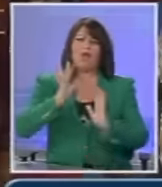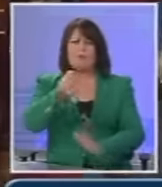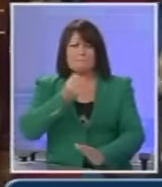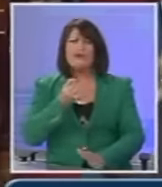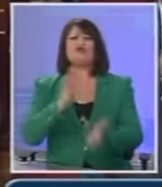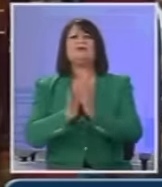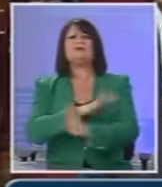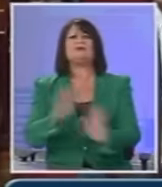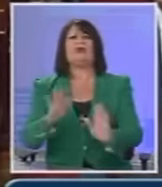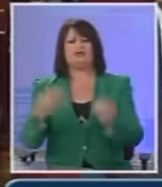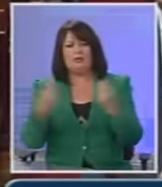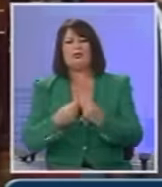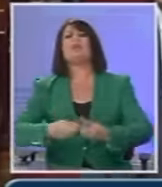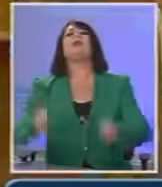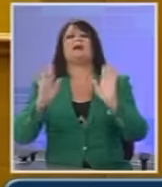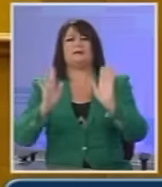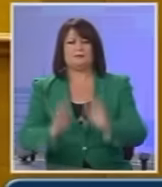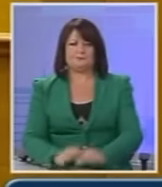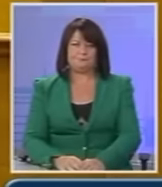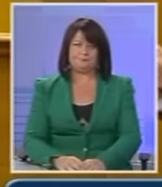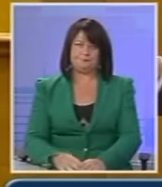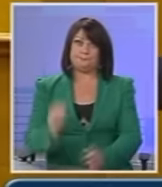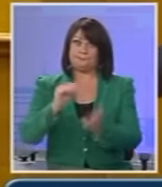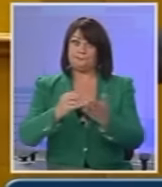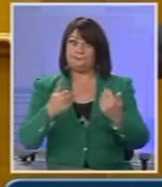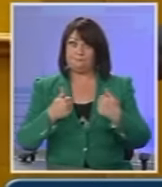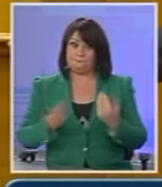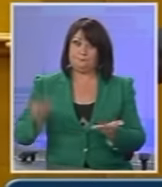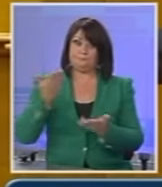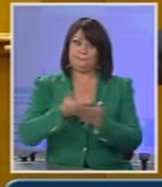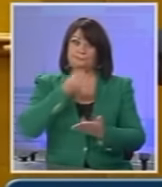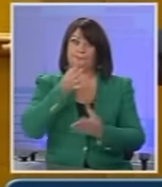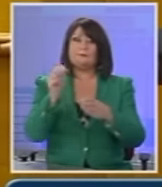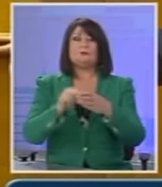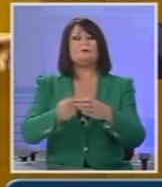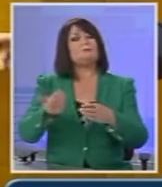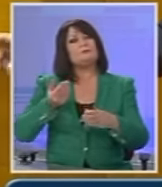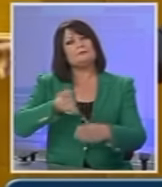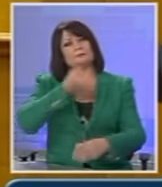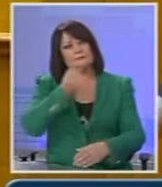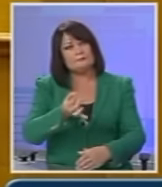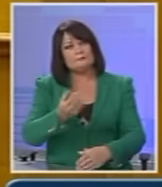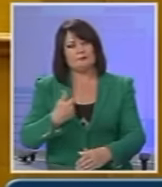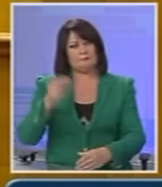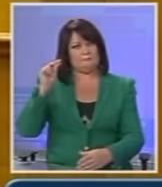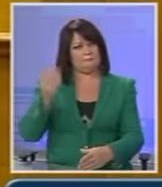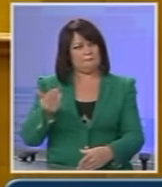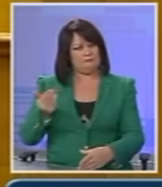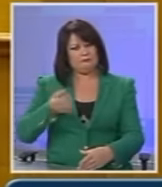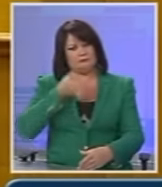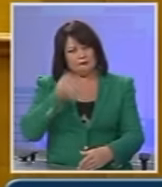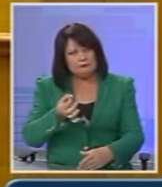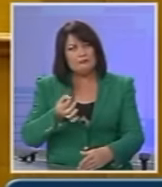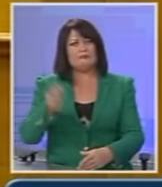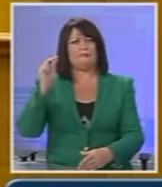Εμείς επίσης, κύριε Τσίπρα, σας είπαμε και το είπαμε πριν προκηρυχθούν οι εκλογές, δεν ήταν προεκλογική δέσμευση, ότι οι